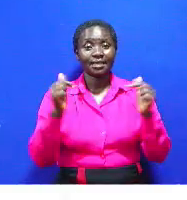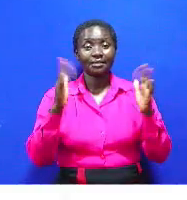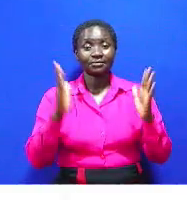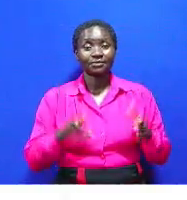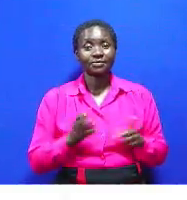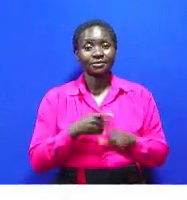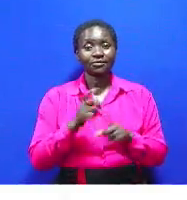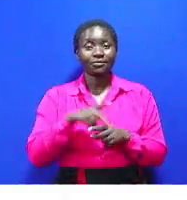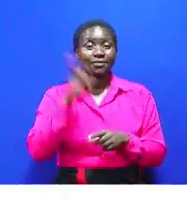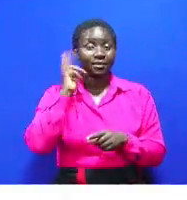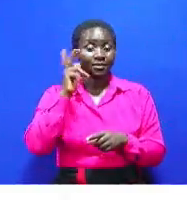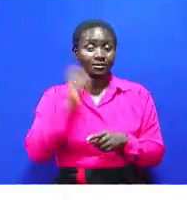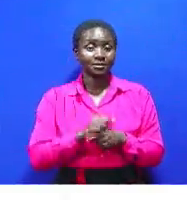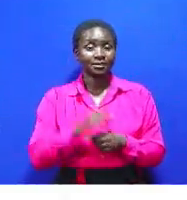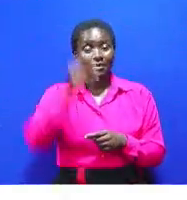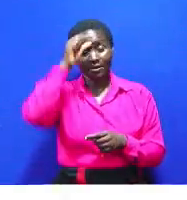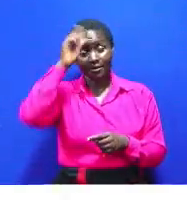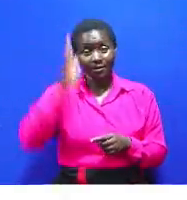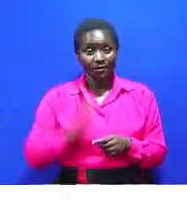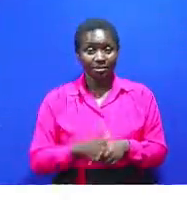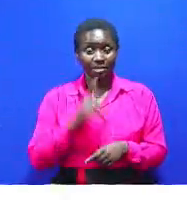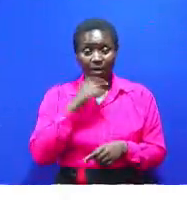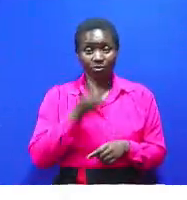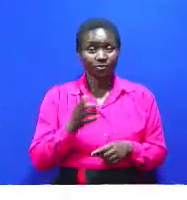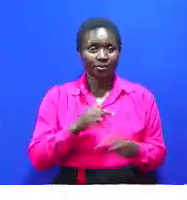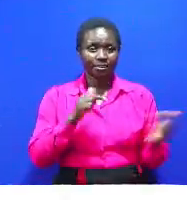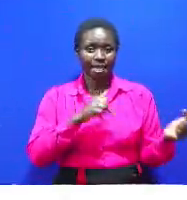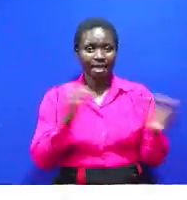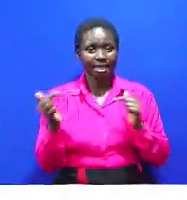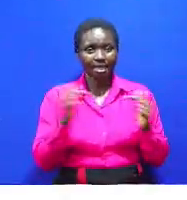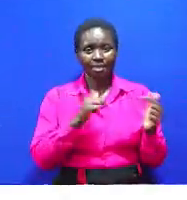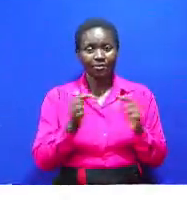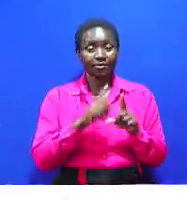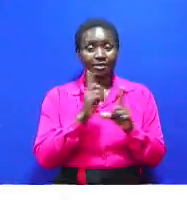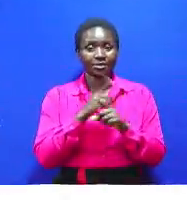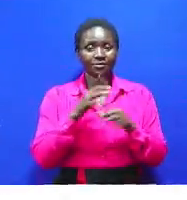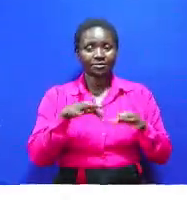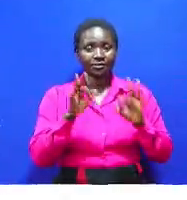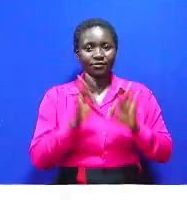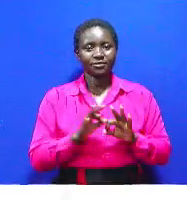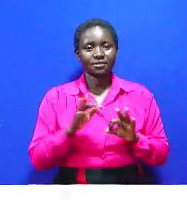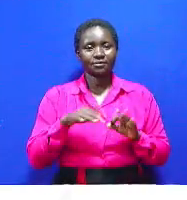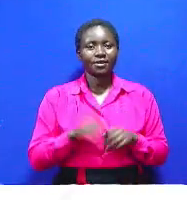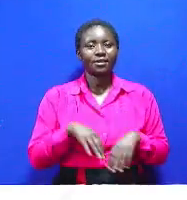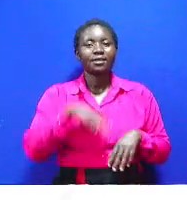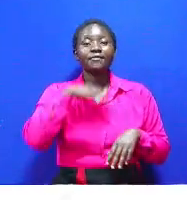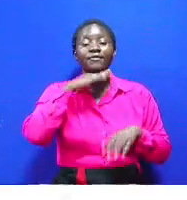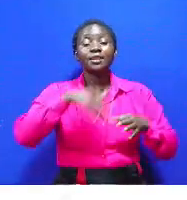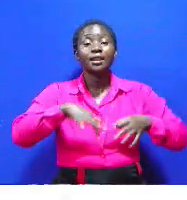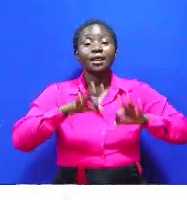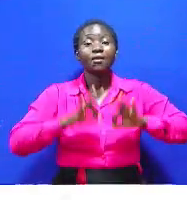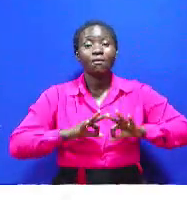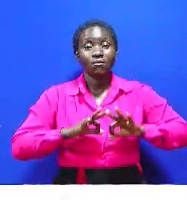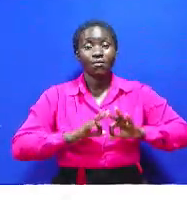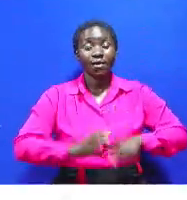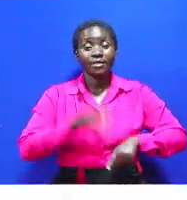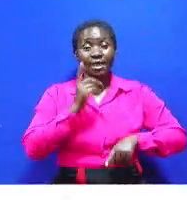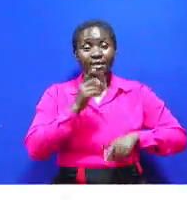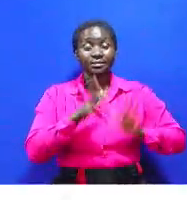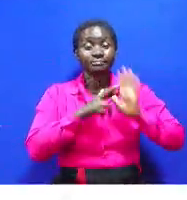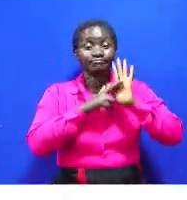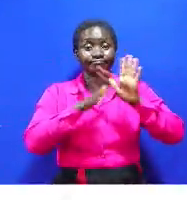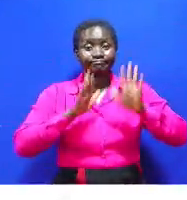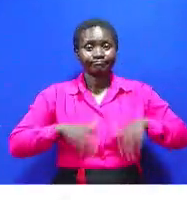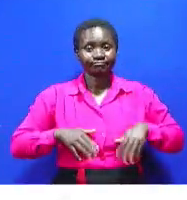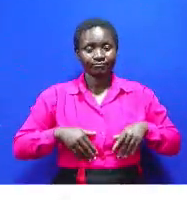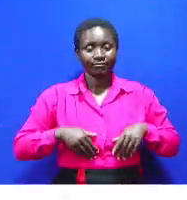ya Kisii Paul Simba Arati na wakola za chibura buru asemeje ga a na sense meria ya matanga asebo igo ba mo chiru mu women rep county ya